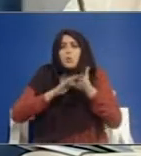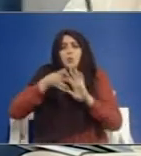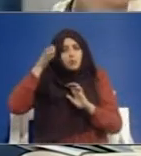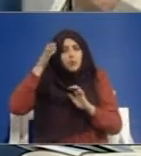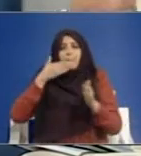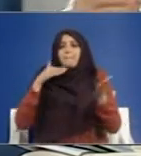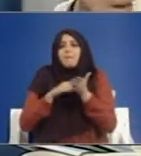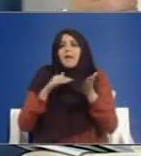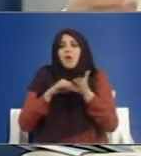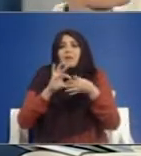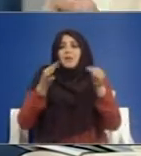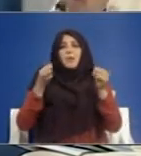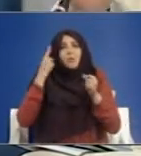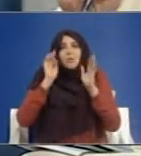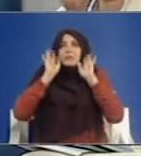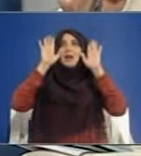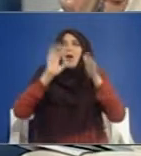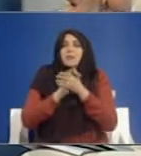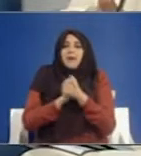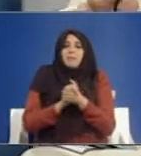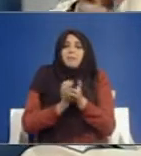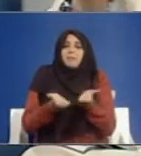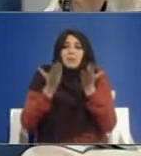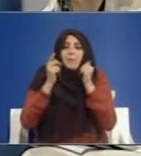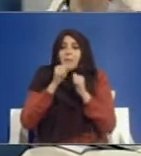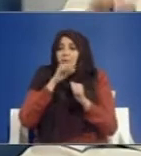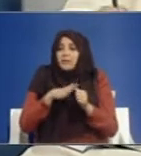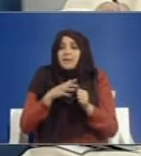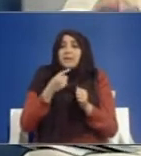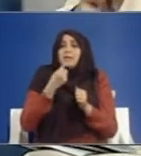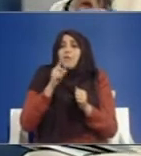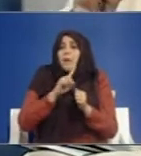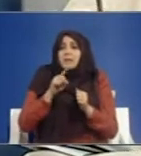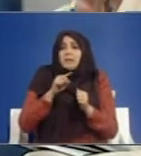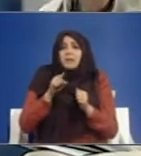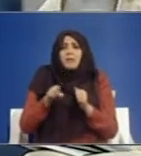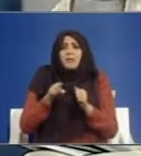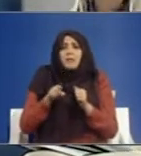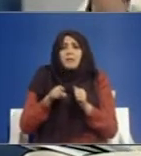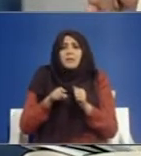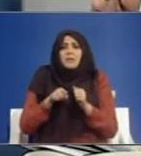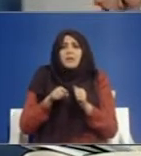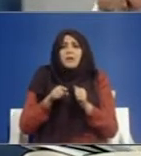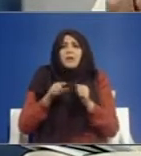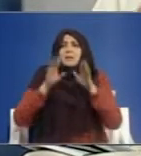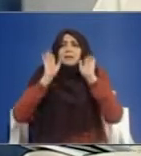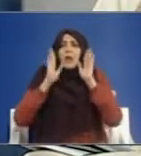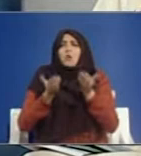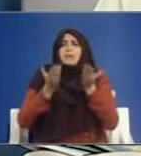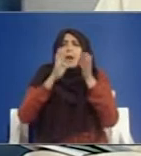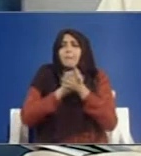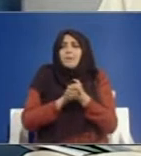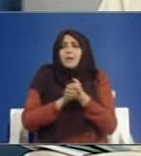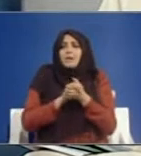أفضل صيغة في الصلاة والسلام على رسول الله صلى الله عليه وسلم. لكن ليس معنى هذا أن الصلاة والسلام محصورة فيها ولا